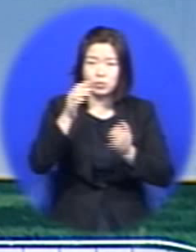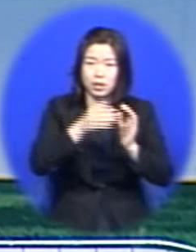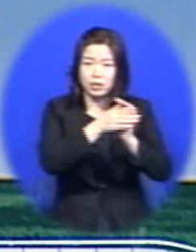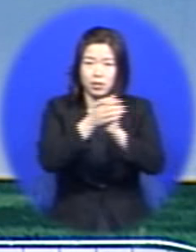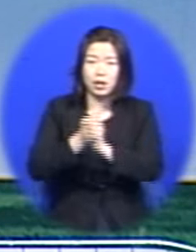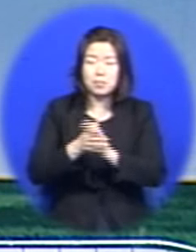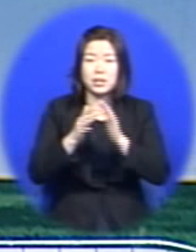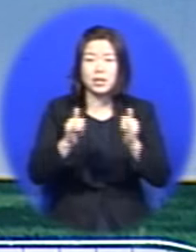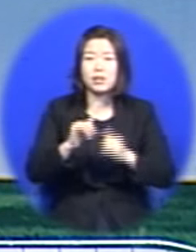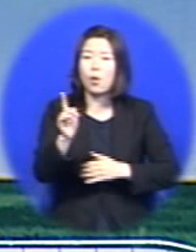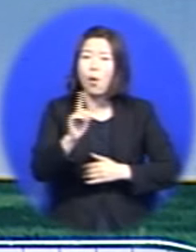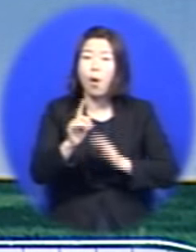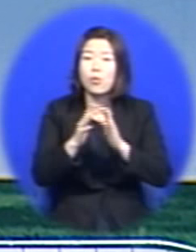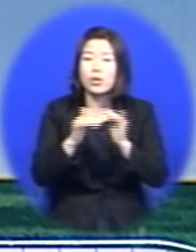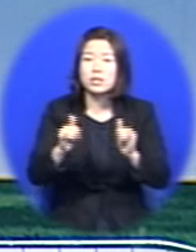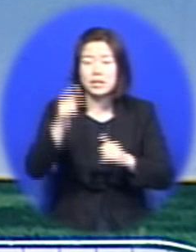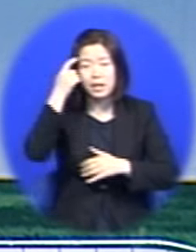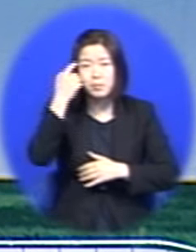어떤 사람일까요?